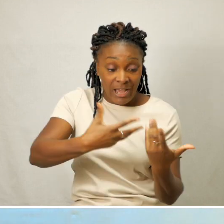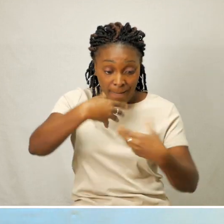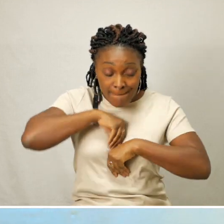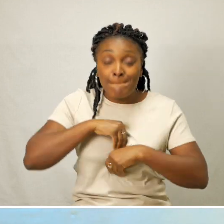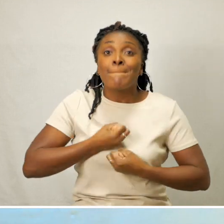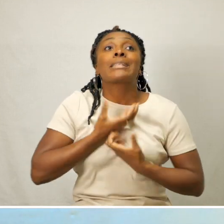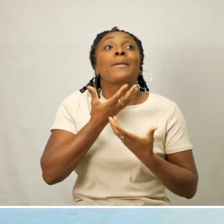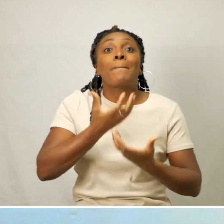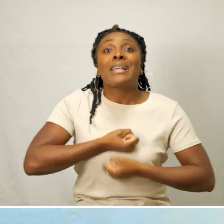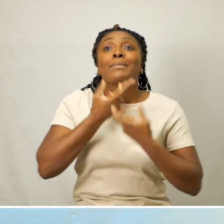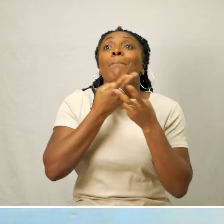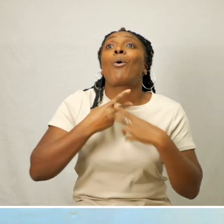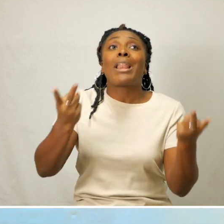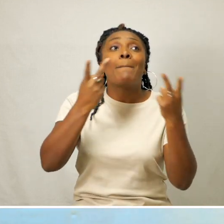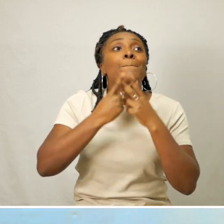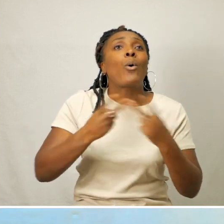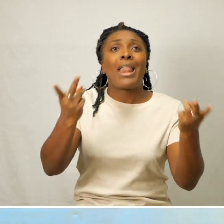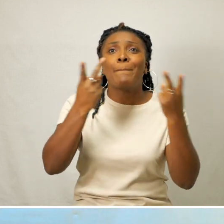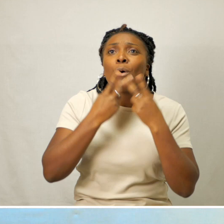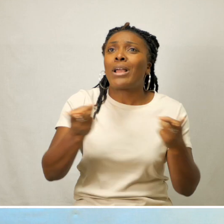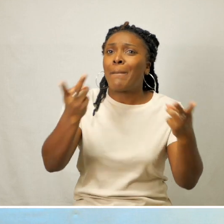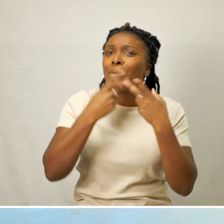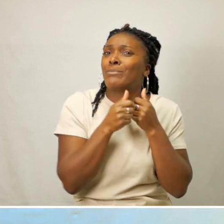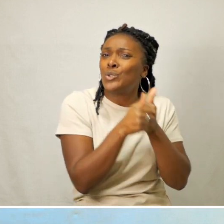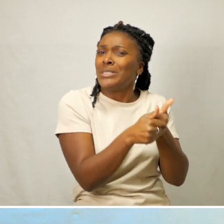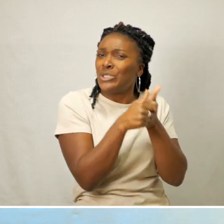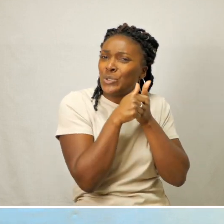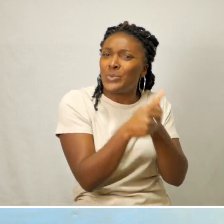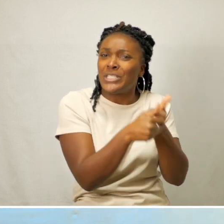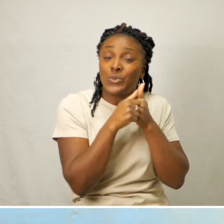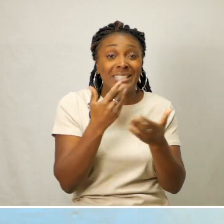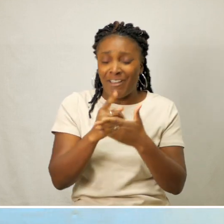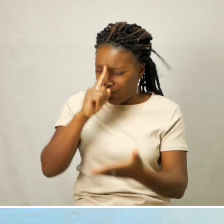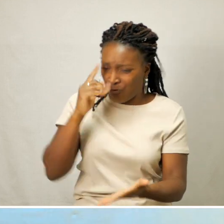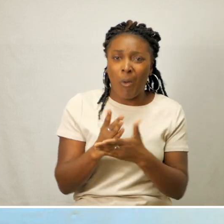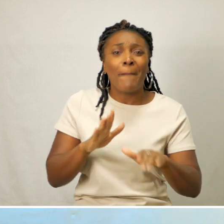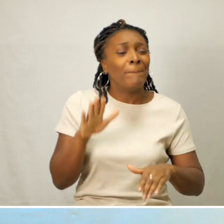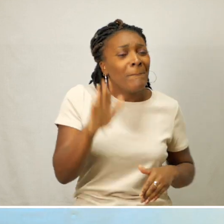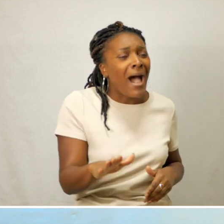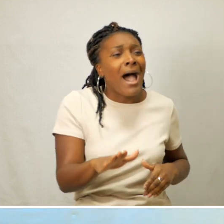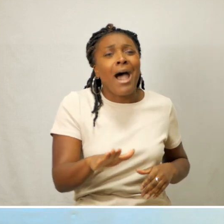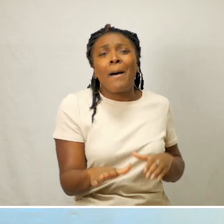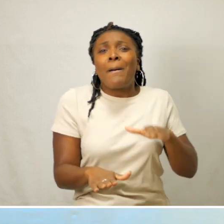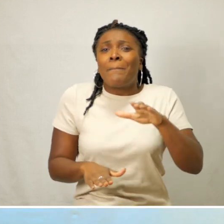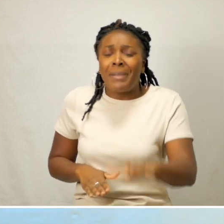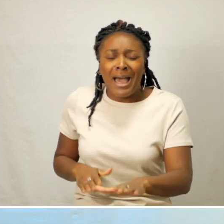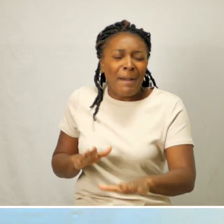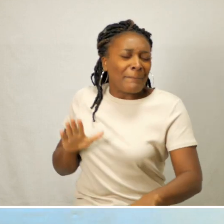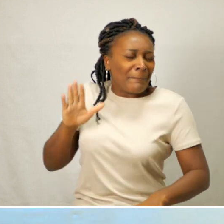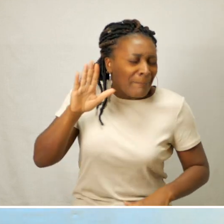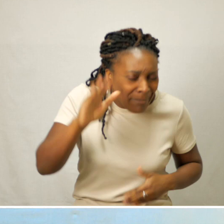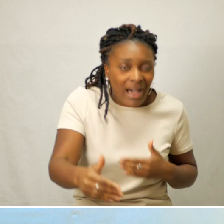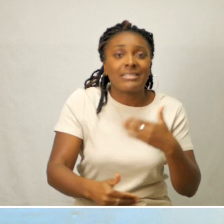vas commencer à la proclamer et tu vas t'appuyer dessus et tu vas faire des pas de foi sur ma parole. Et tu verras que ma parole, c'est ce qui te